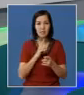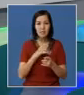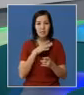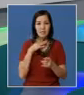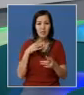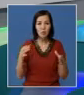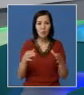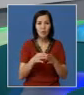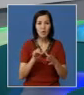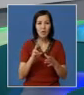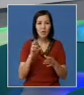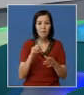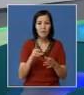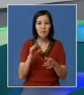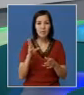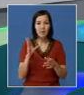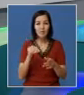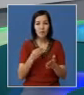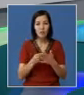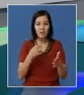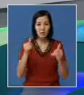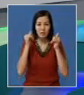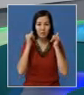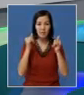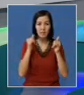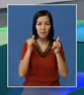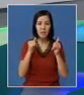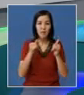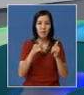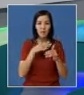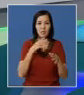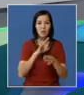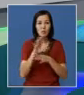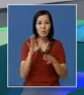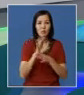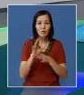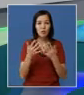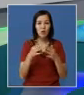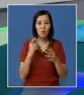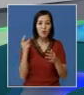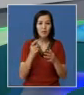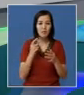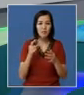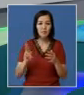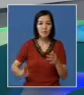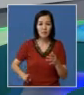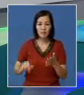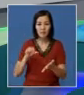одағы Ақбас, Герефорд, Ангус асыл тұқымды сиыр палаталары және ет өндірушілер мен шаруашылық басшылары